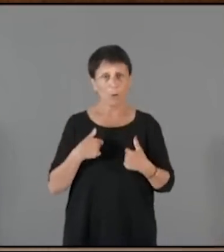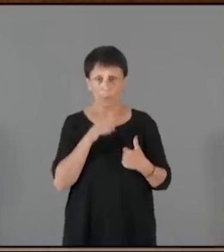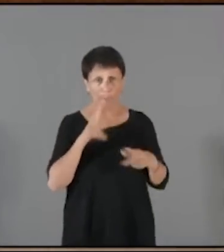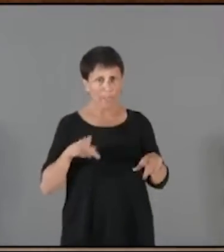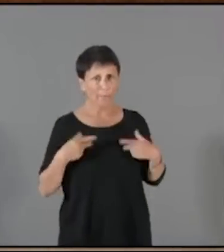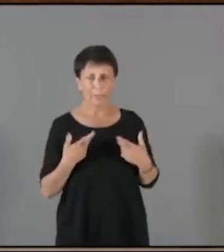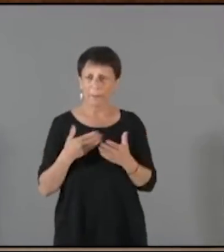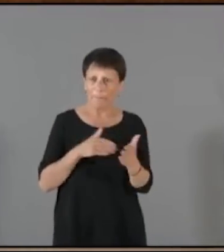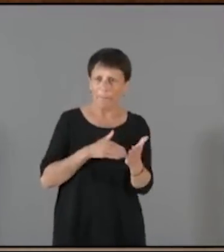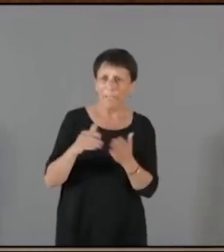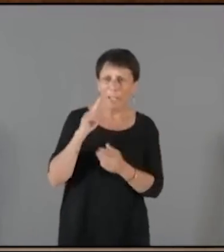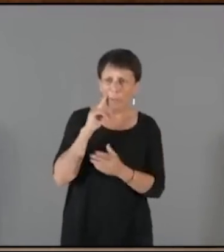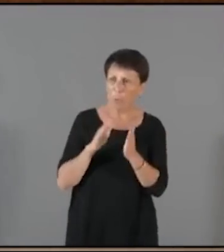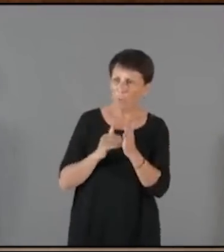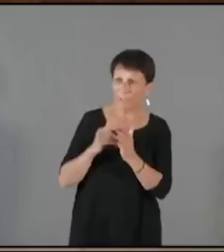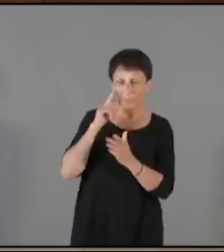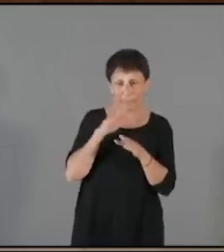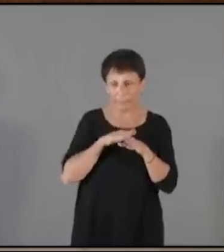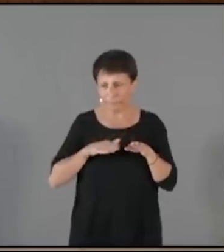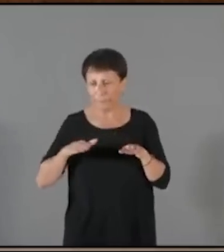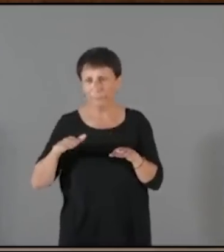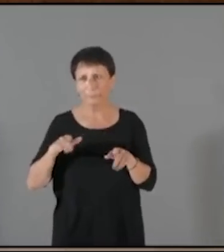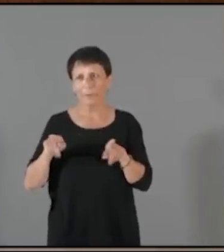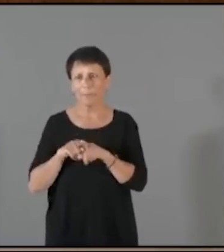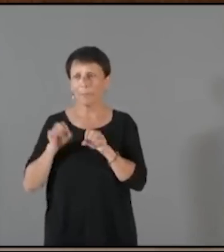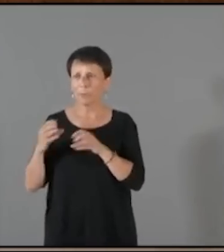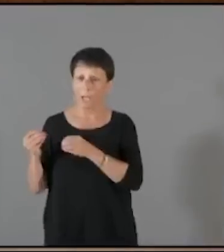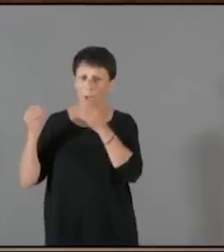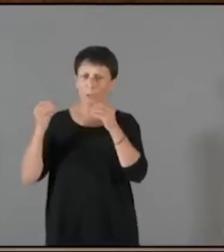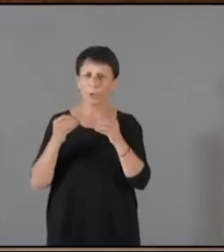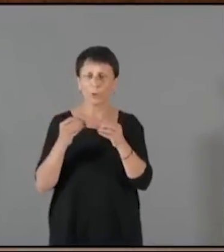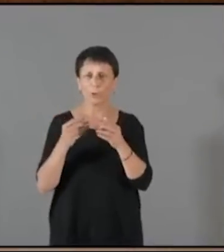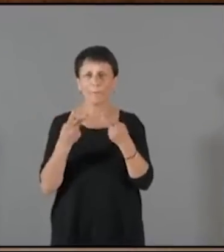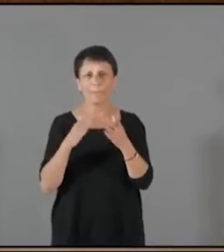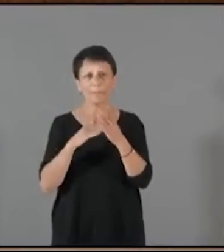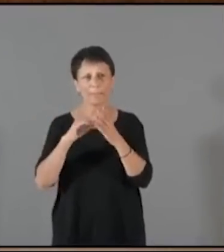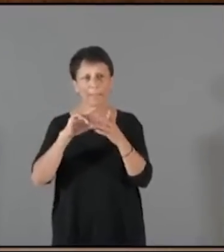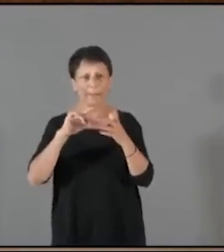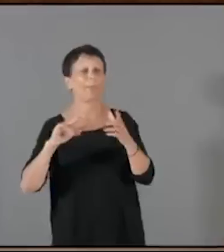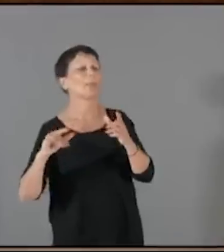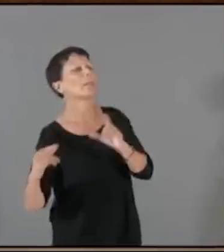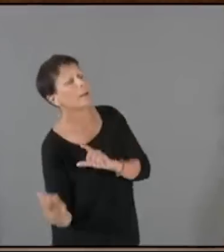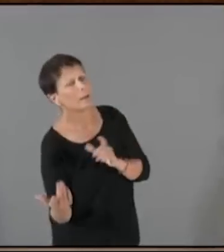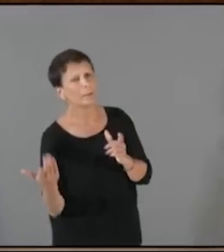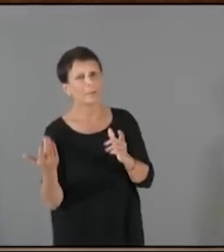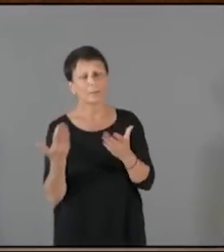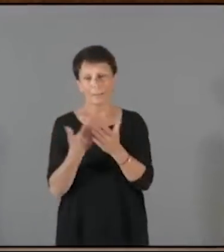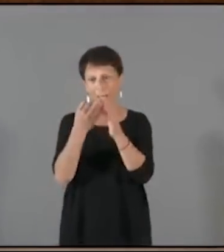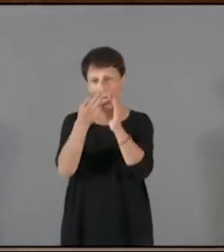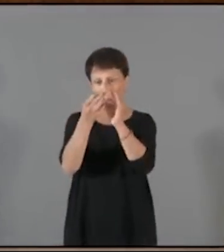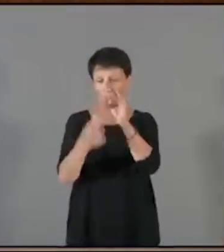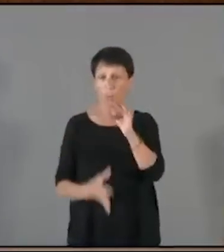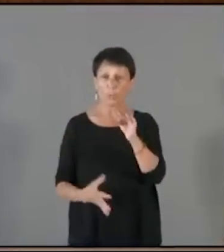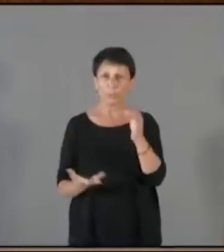ces milliards pour Marseille si dans le même temps vous financez sa submersion. Voilà. Pour avoir participé, et c'est vraiment la conclusion en quelques